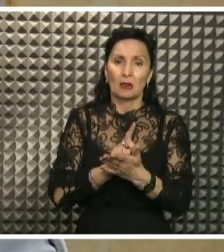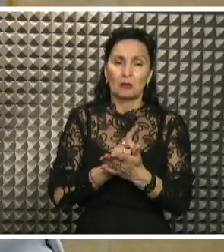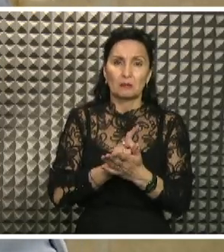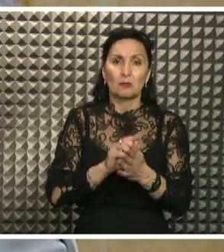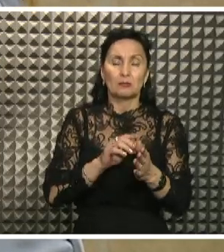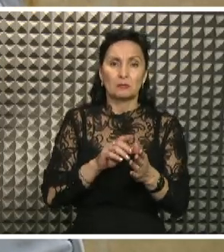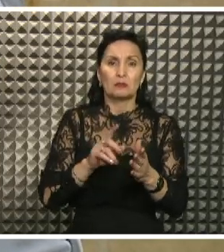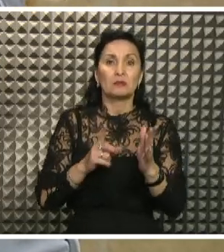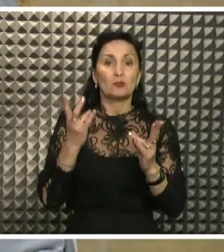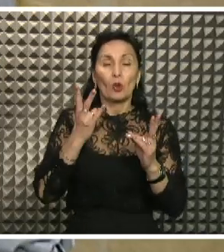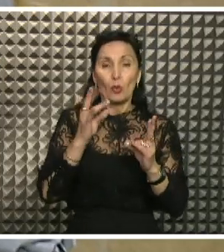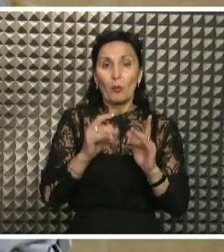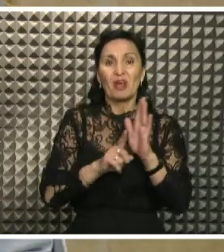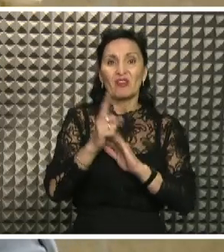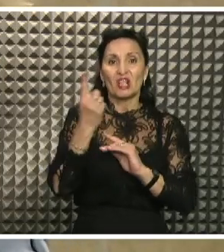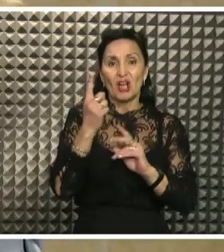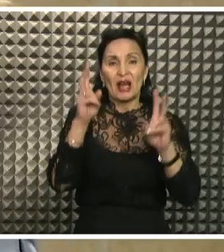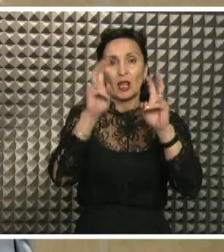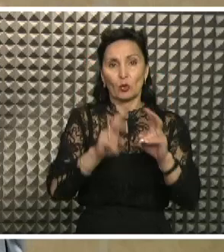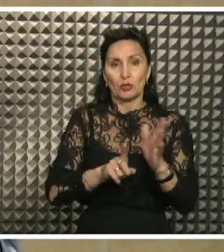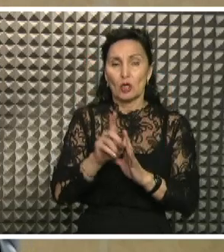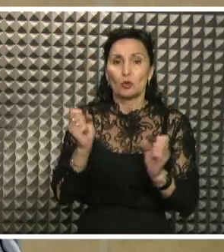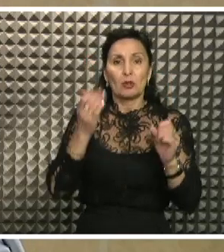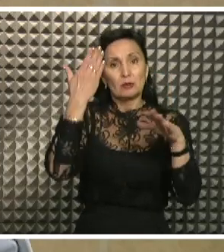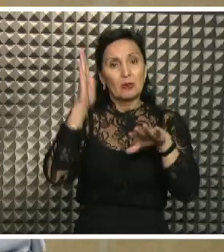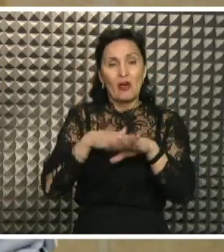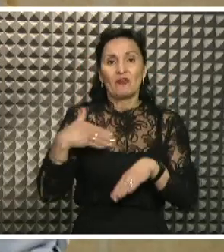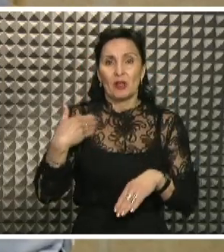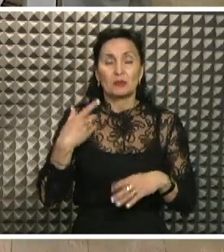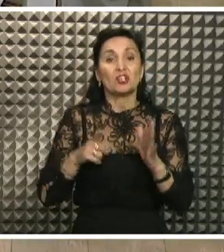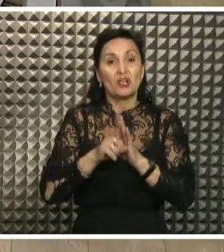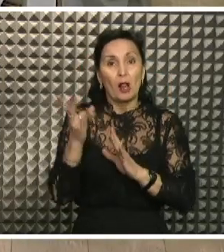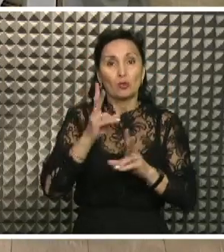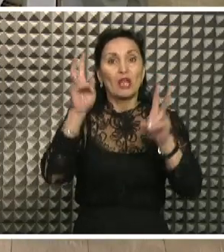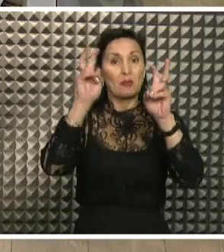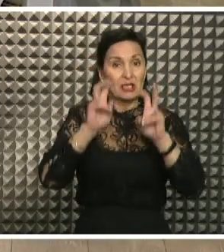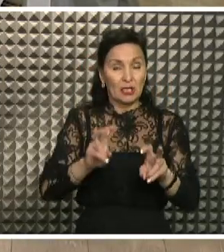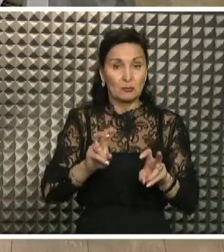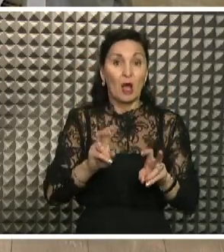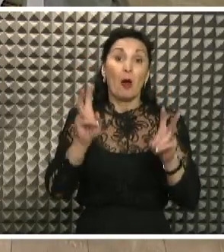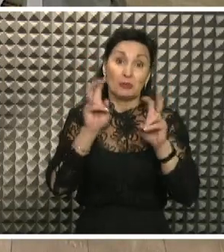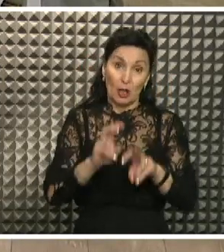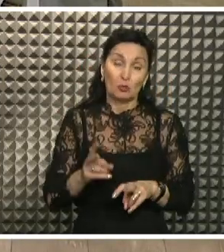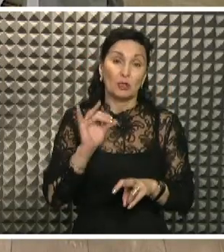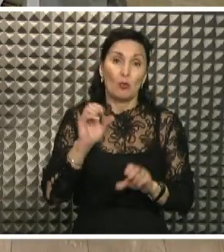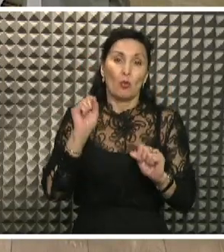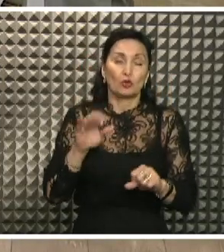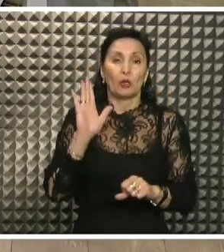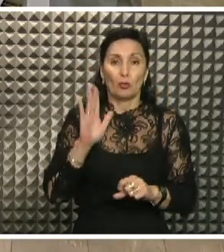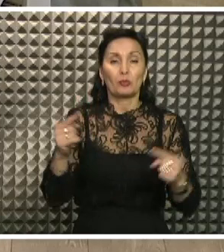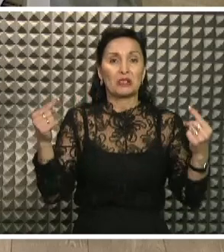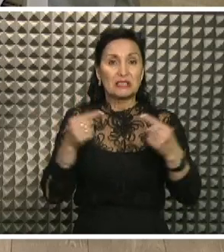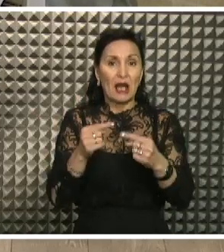диагностика для того, чтобы не назначать мультивитамины комплексы на обу. Все-таки нужно сначала обследоваться. Конечно, мы обследуемся, и можно будет уже